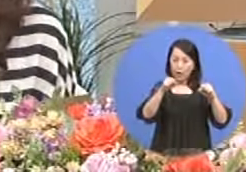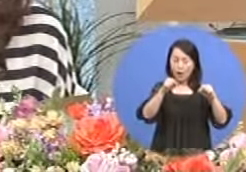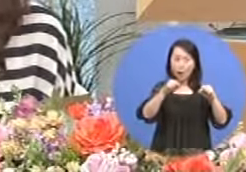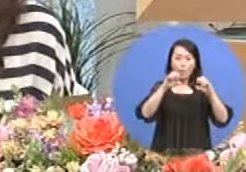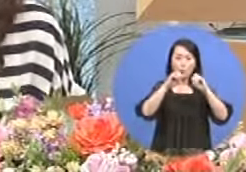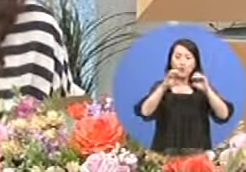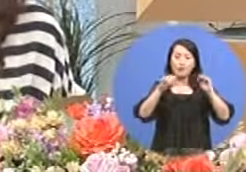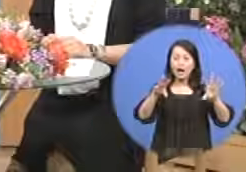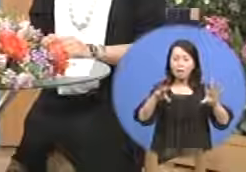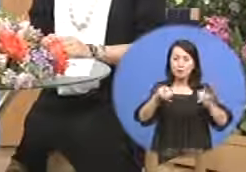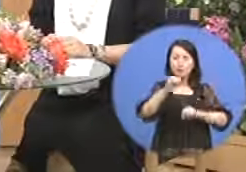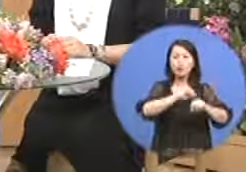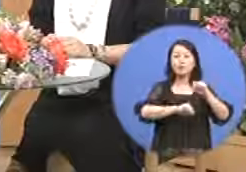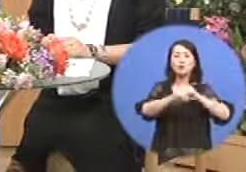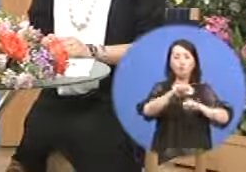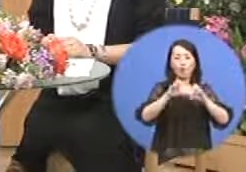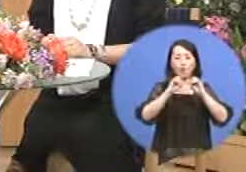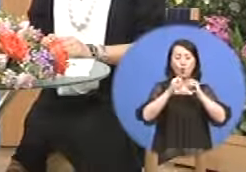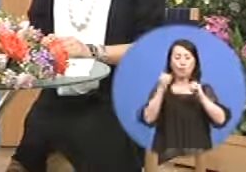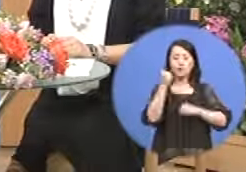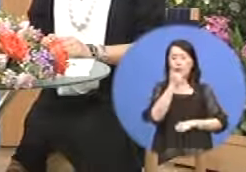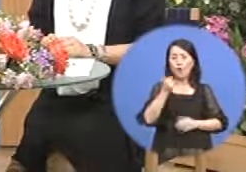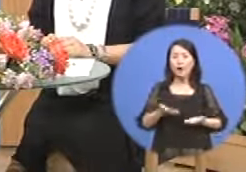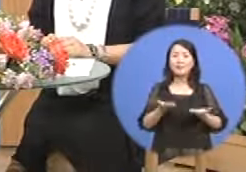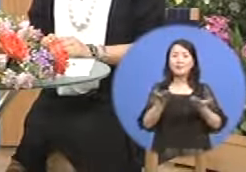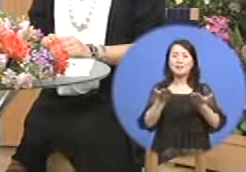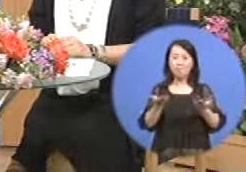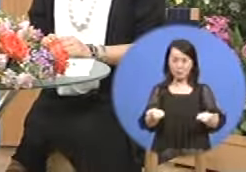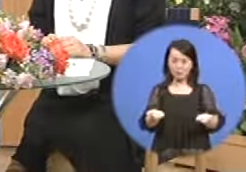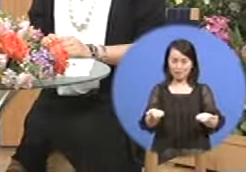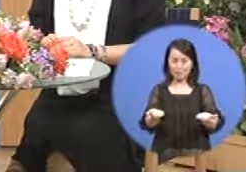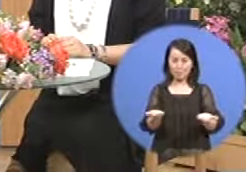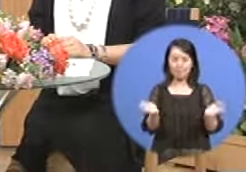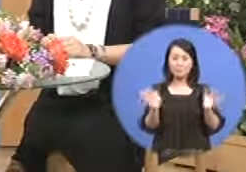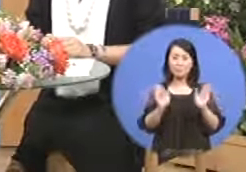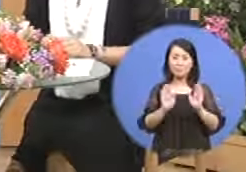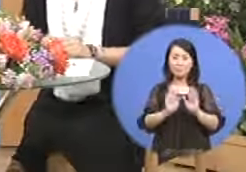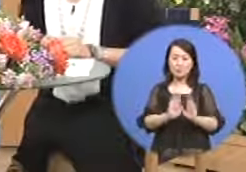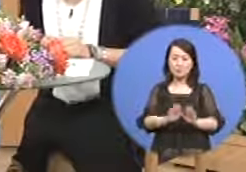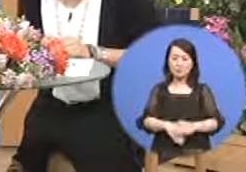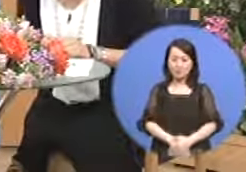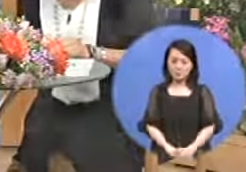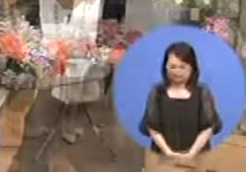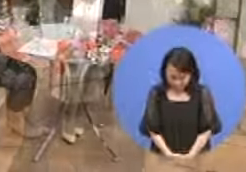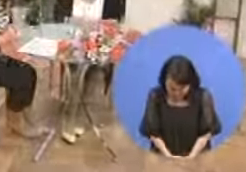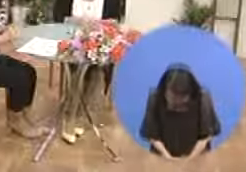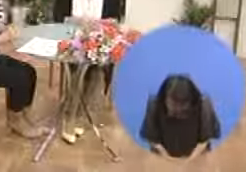の取り組みをリポートします。それでは今週はこの辺で失礼いたします。